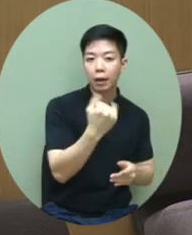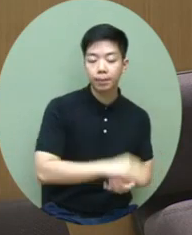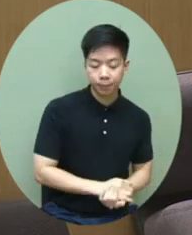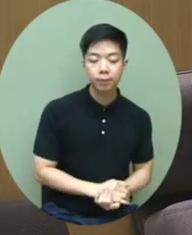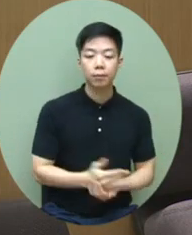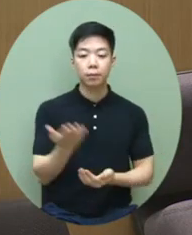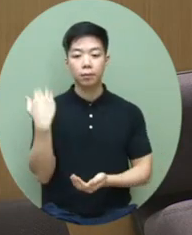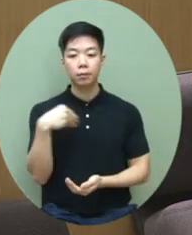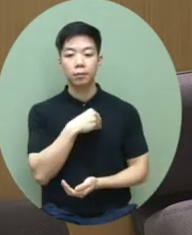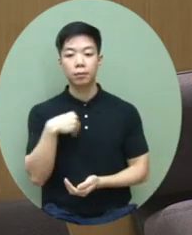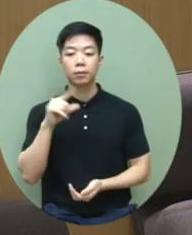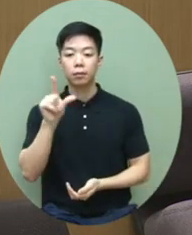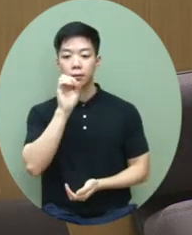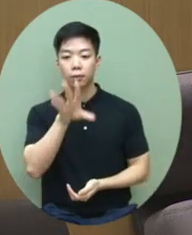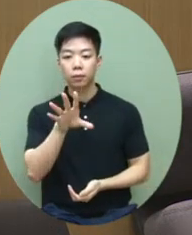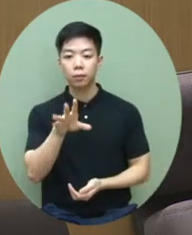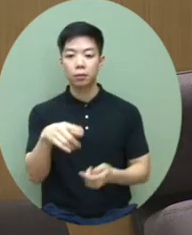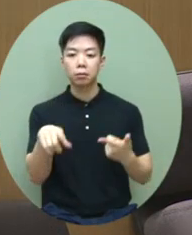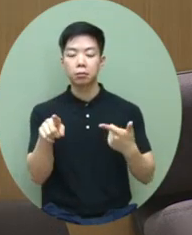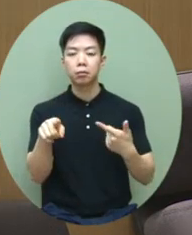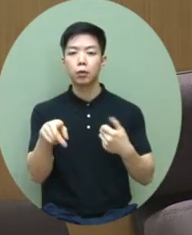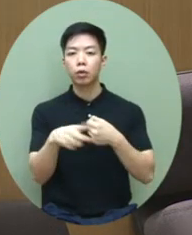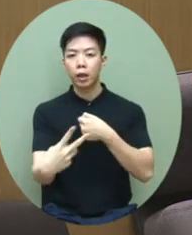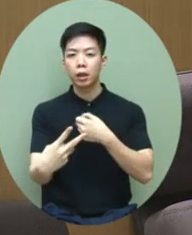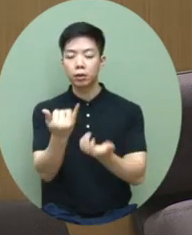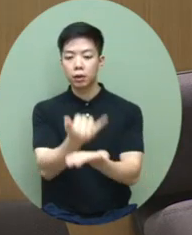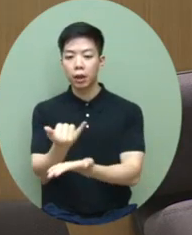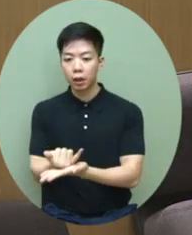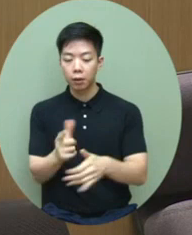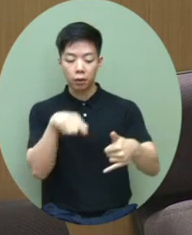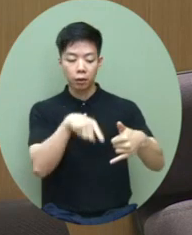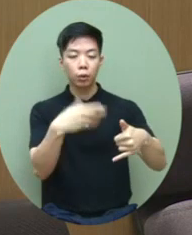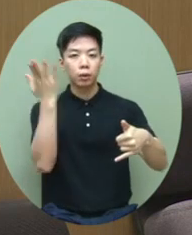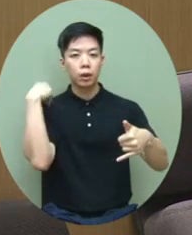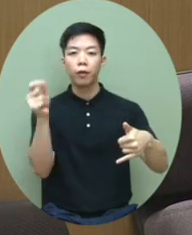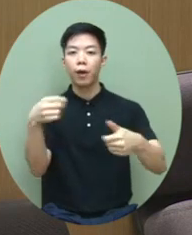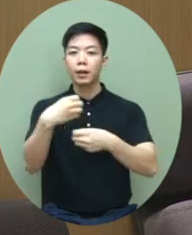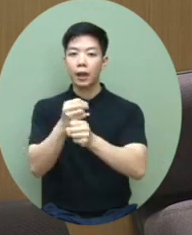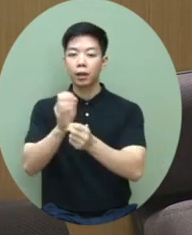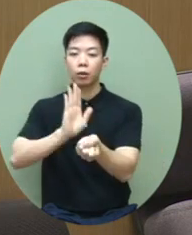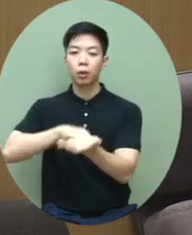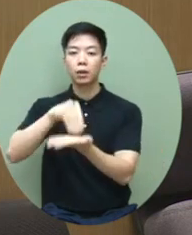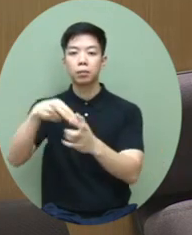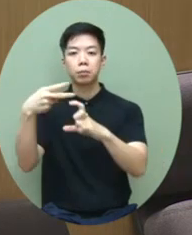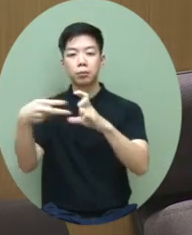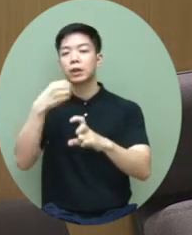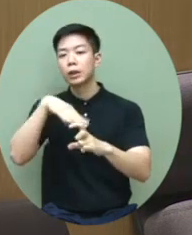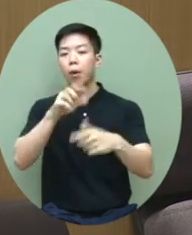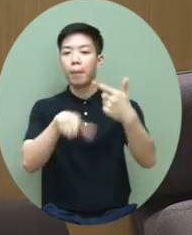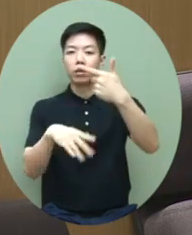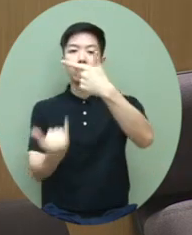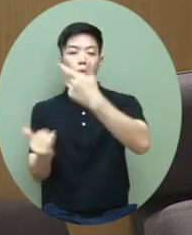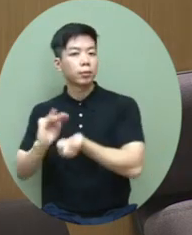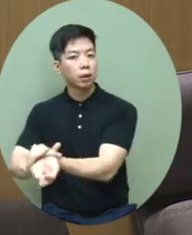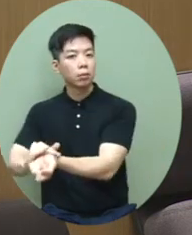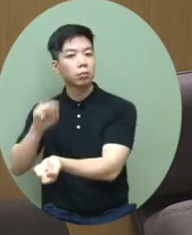位離世嘅病人，佢曾經快測陽性嘅，咁佢去8月6日睇醫生，我想問佢係咪去咗指